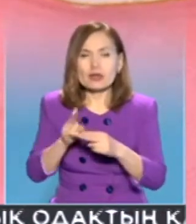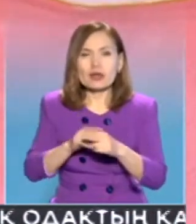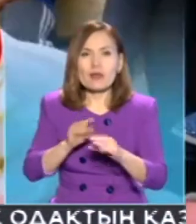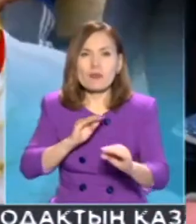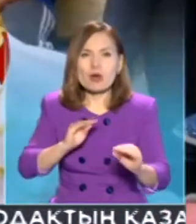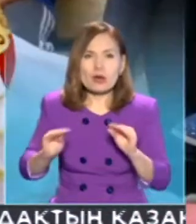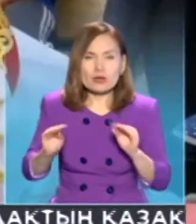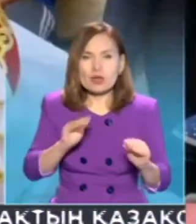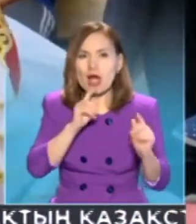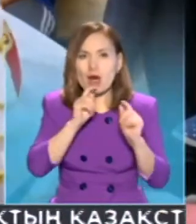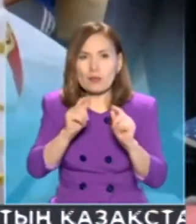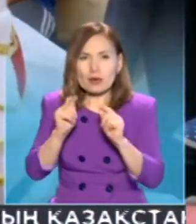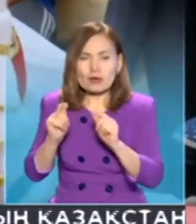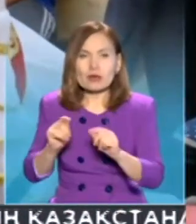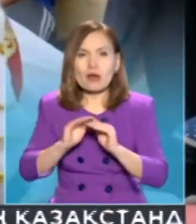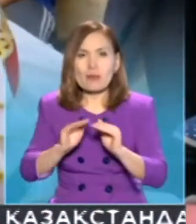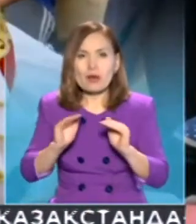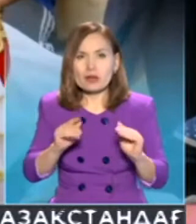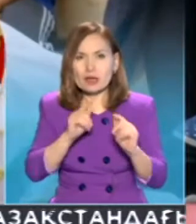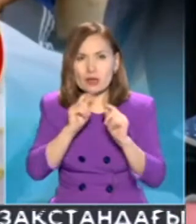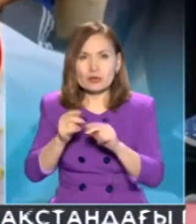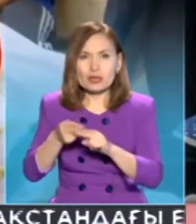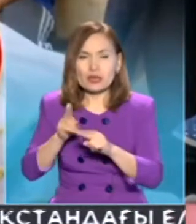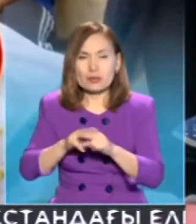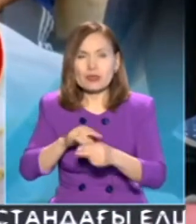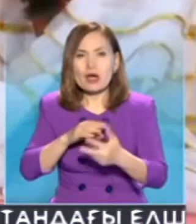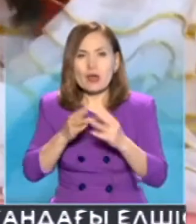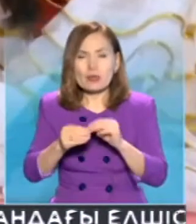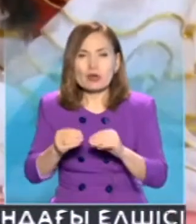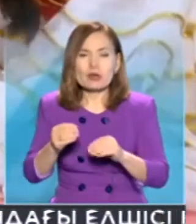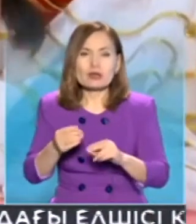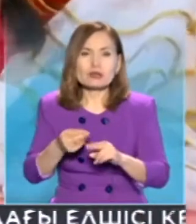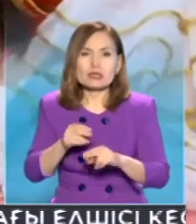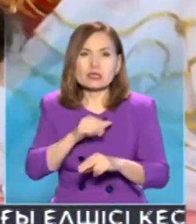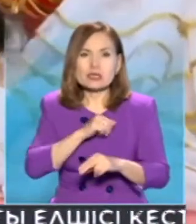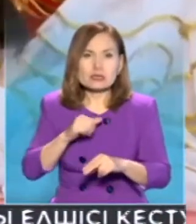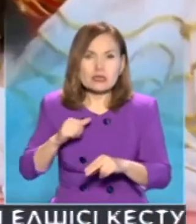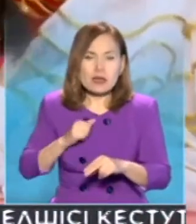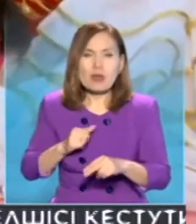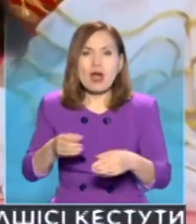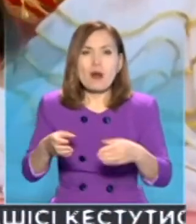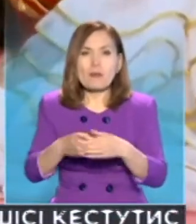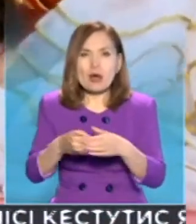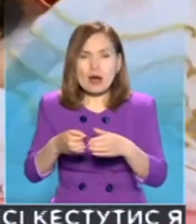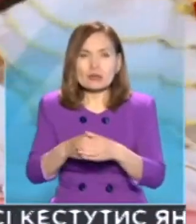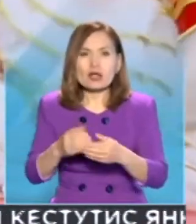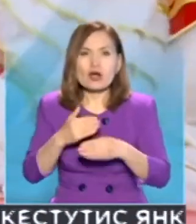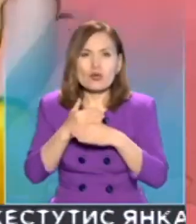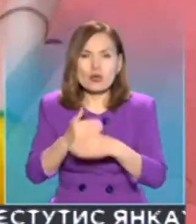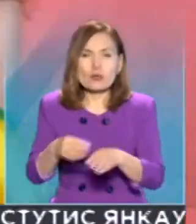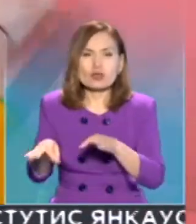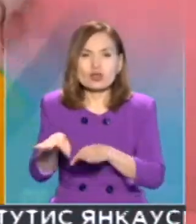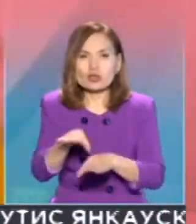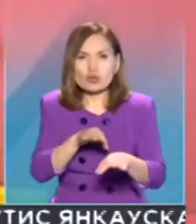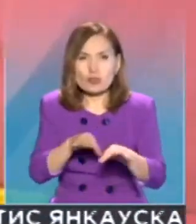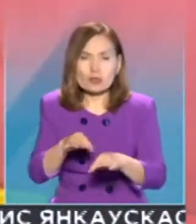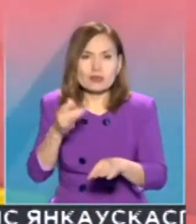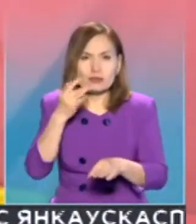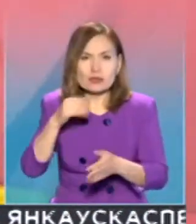құрал-жабдықтар, сыйлық пен грамоталар сатып алынды. Бұл тәжірибе демеушінің көмегінсіз партия жобаларын іске асыруға мүмкіндік береді дейді ұйымдастырушылар.